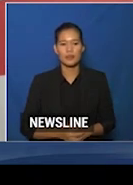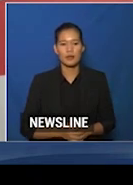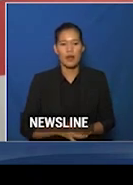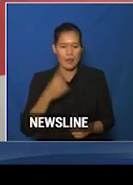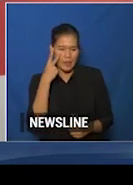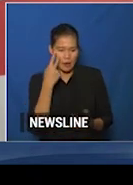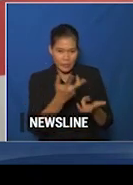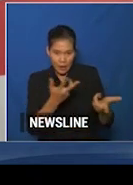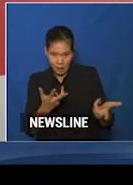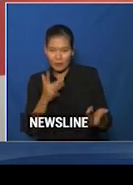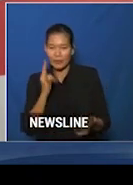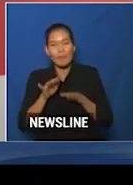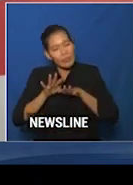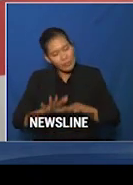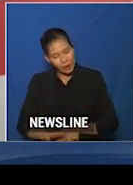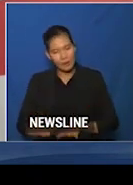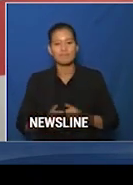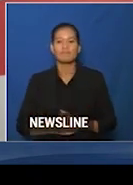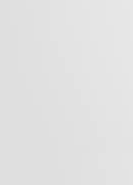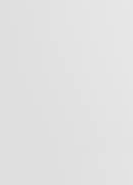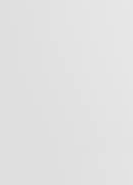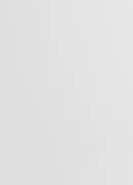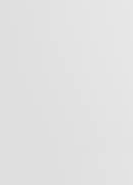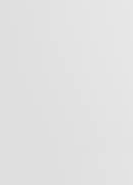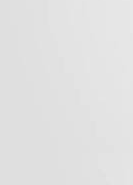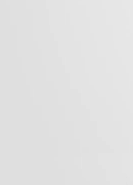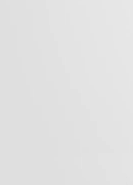cara dan Tetap tenang terima kasih pharmacore